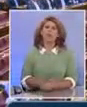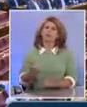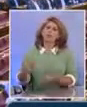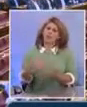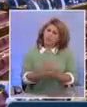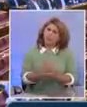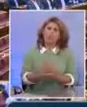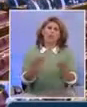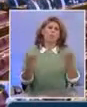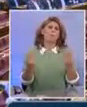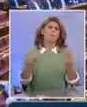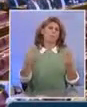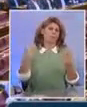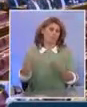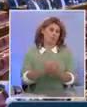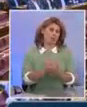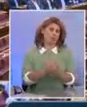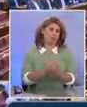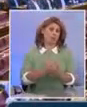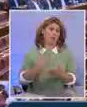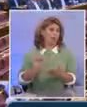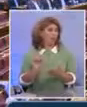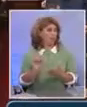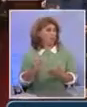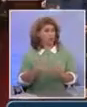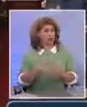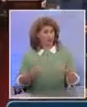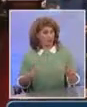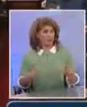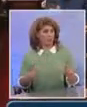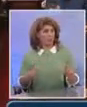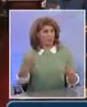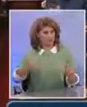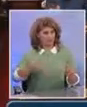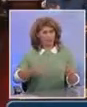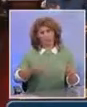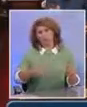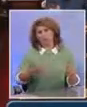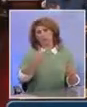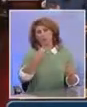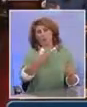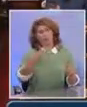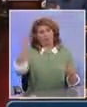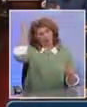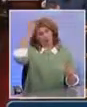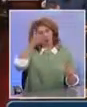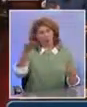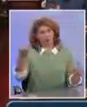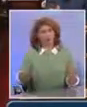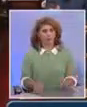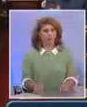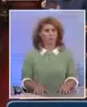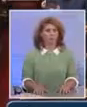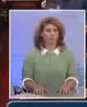αδικηθεί σε πολλές περιπτώσεις, αλλά δεν είναι το αντικείμενο της σημερινής συνεδρίας αυτό.